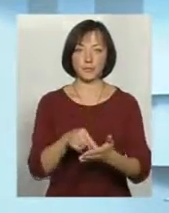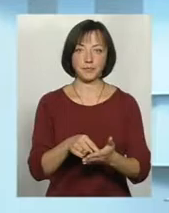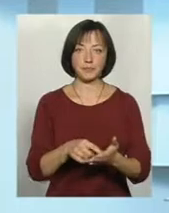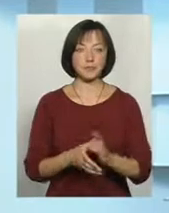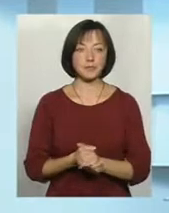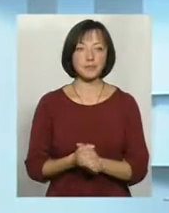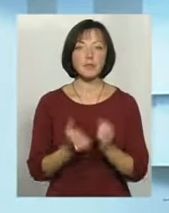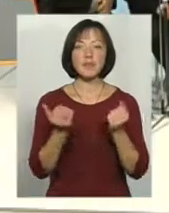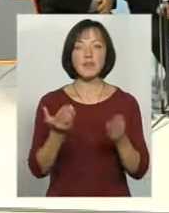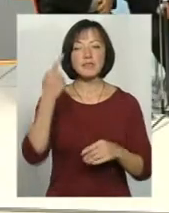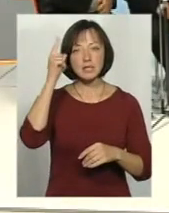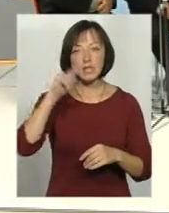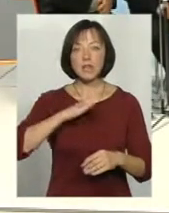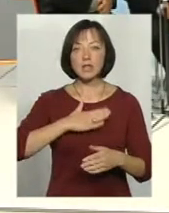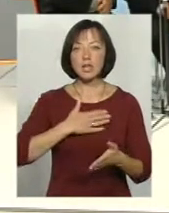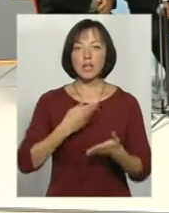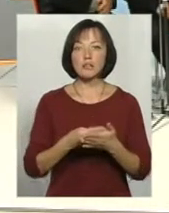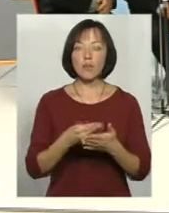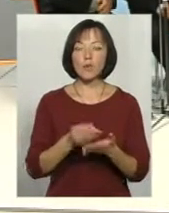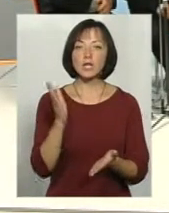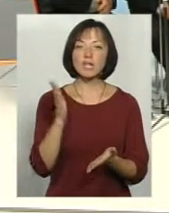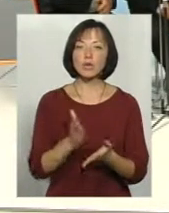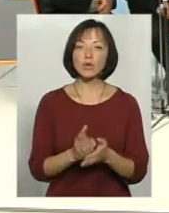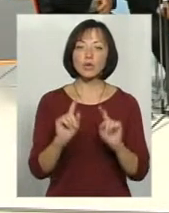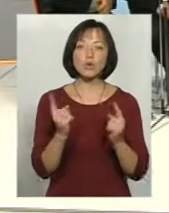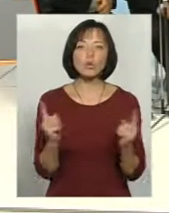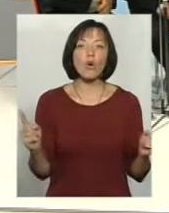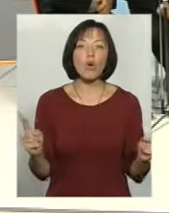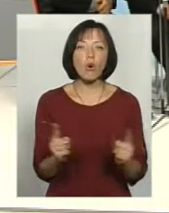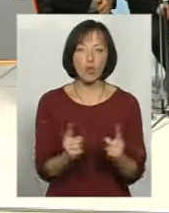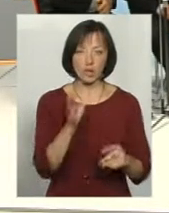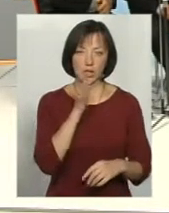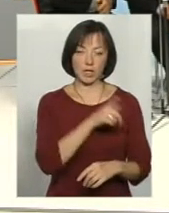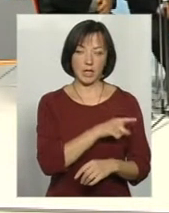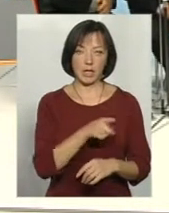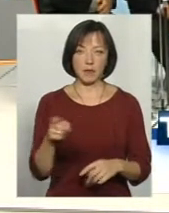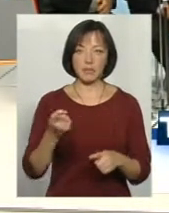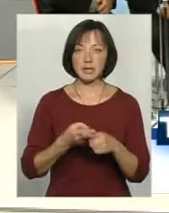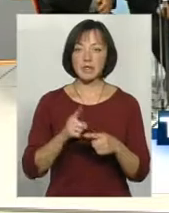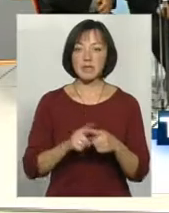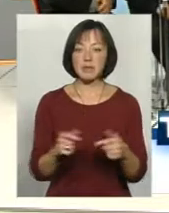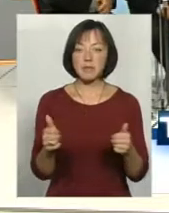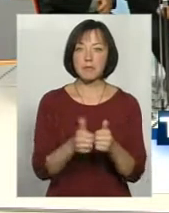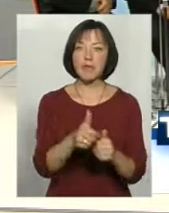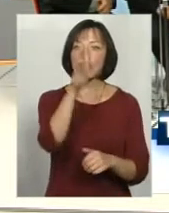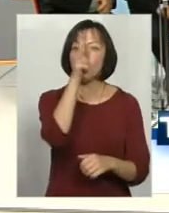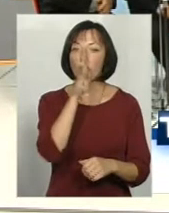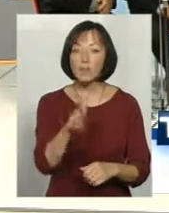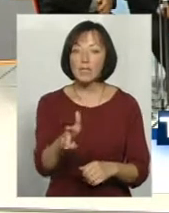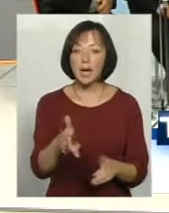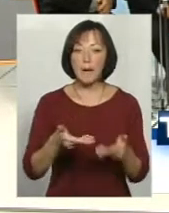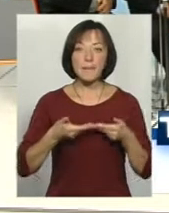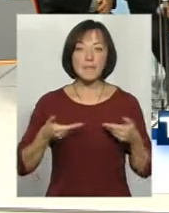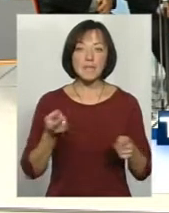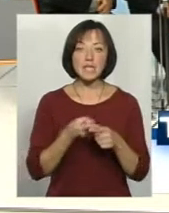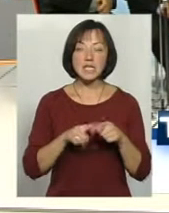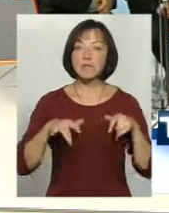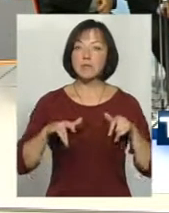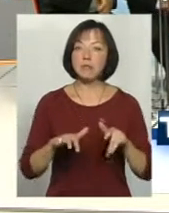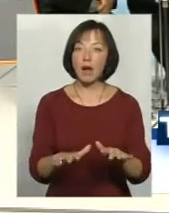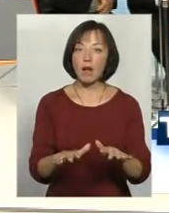Ви знаєте, наш фонд існує дуже короткий термін часу. Це біля 3 місяців. Ми в цій справі,